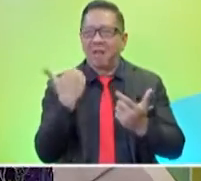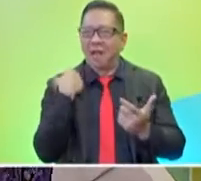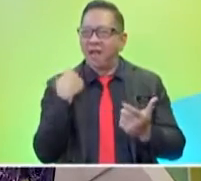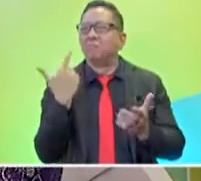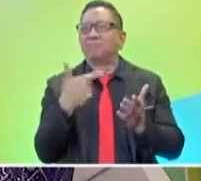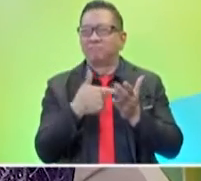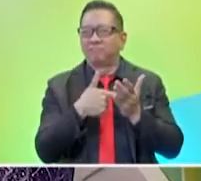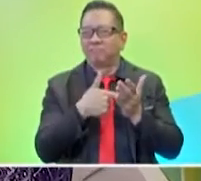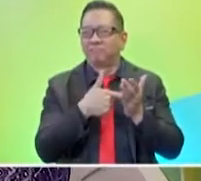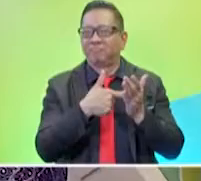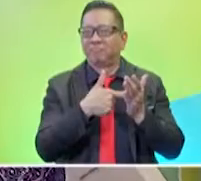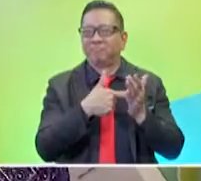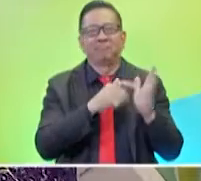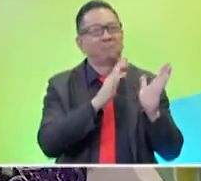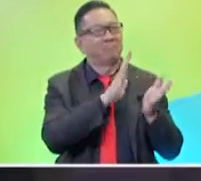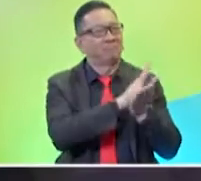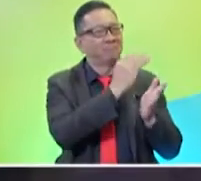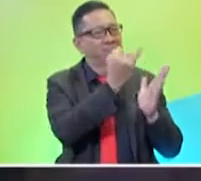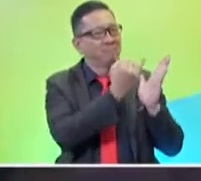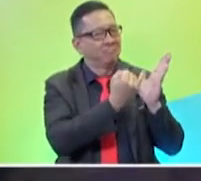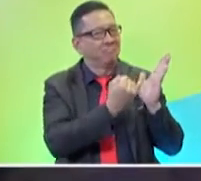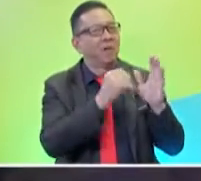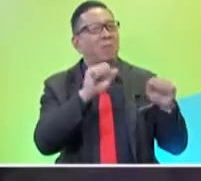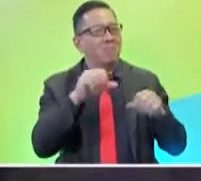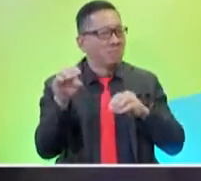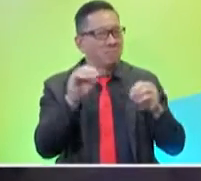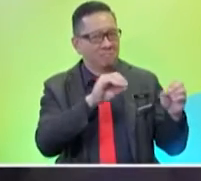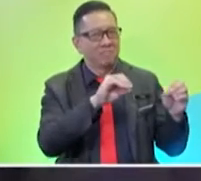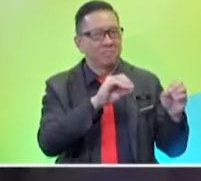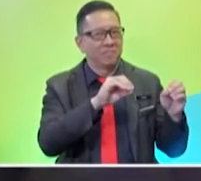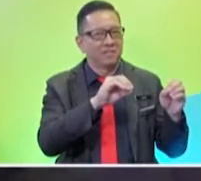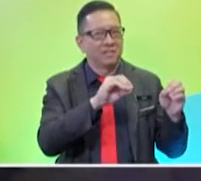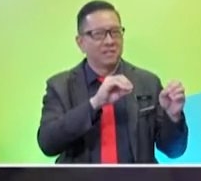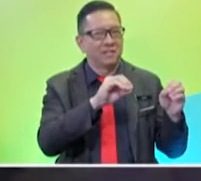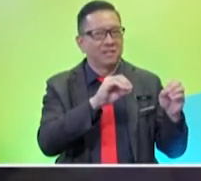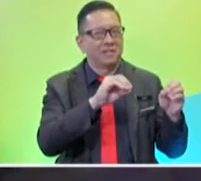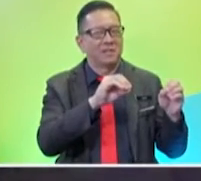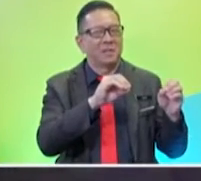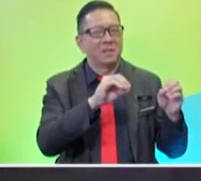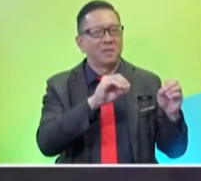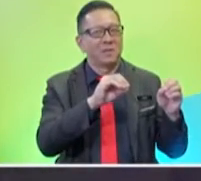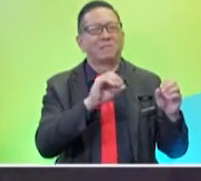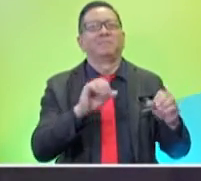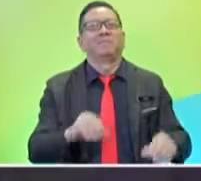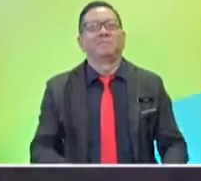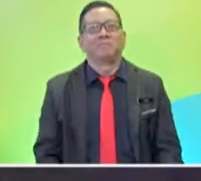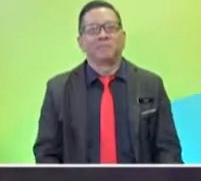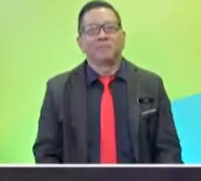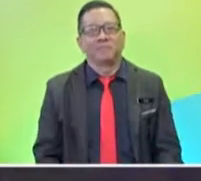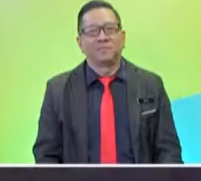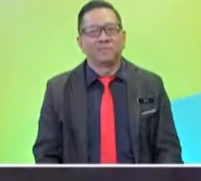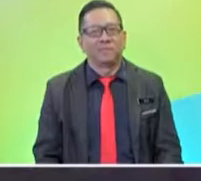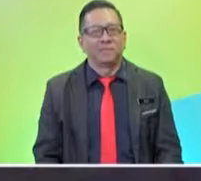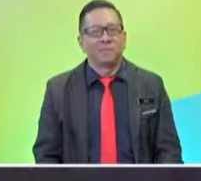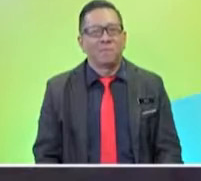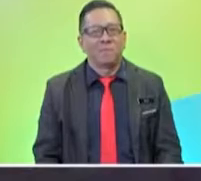bahan pameran seperti ini. Wow. Mira tolong ambilkan bawa ke sini boleh? Boleh tapi cikgu. Tapi hati-hati ya sayang. Okey, boleh cikgu. Terima kasih Mira. Sekejap cikgu eh. Mira